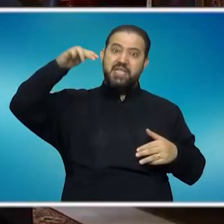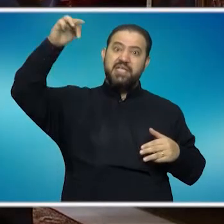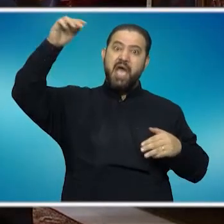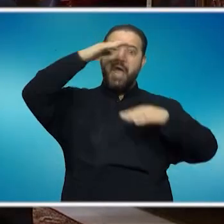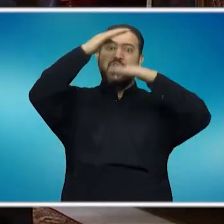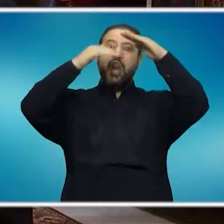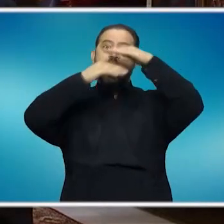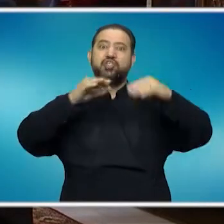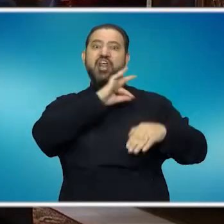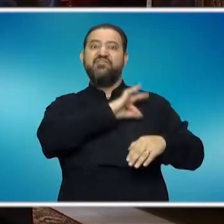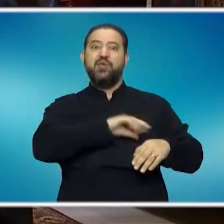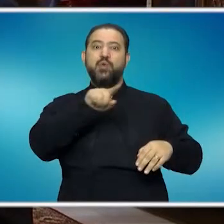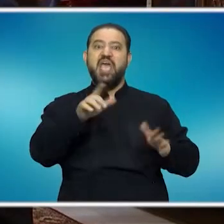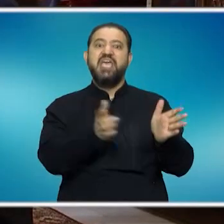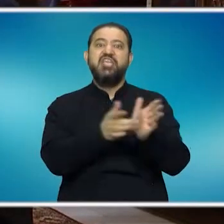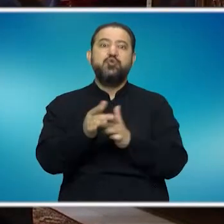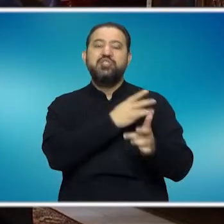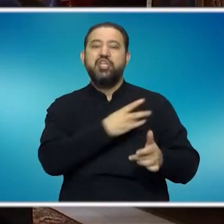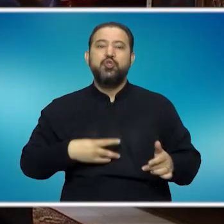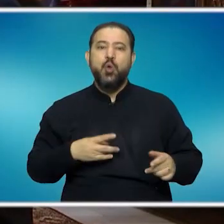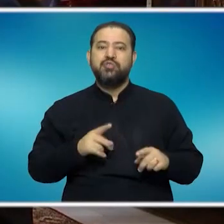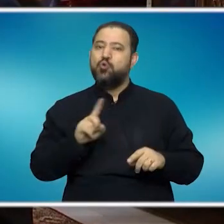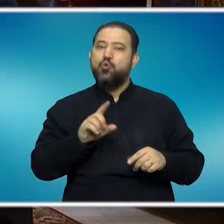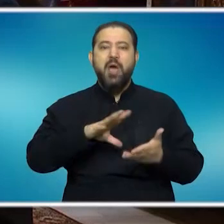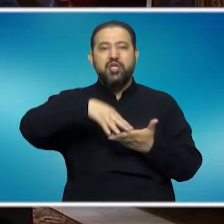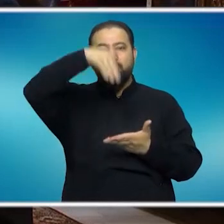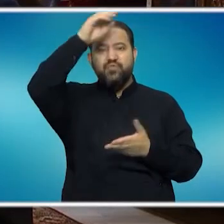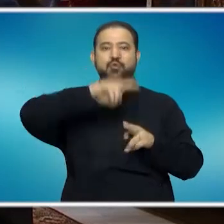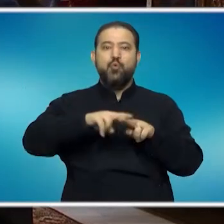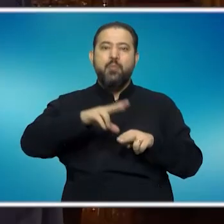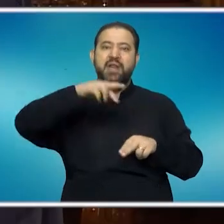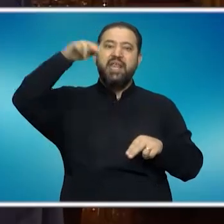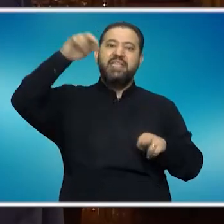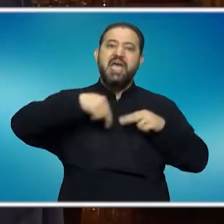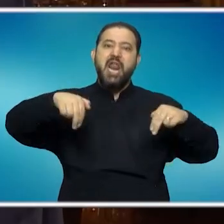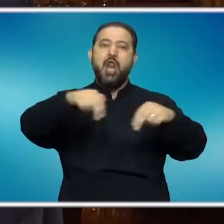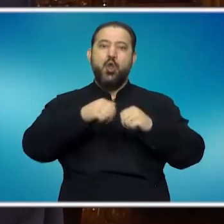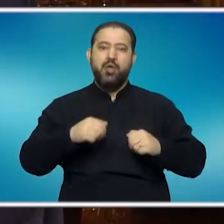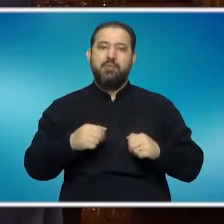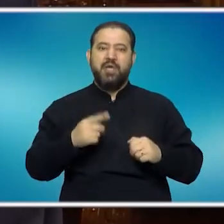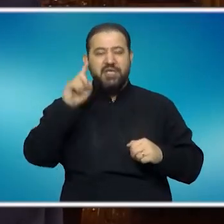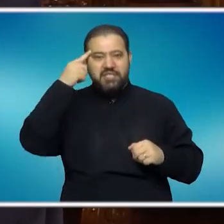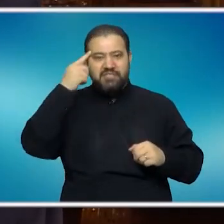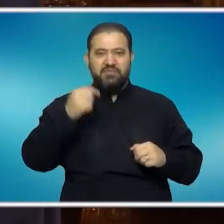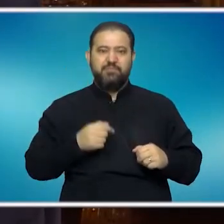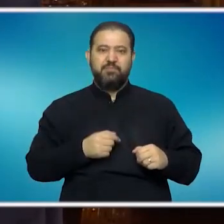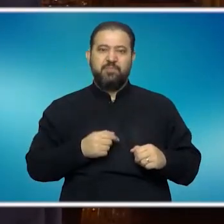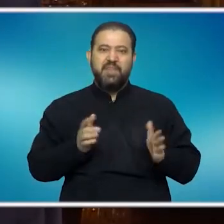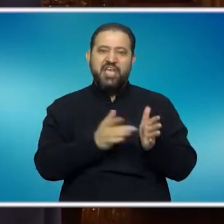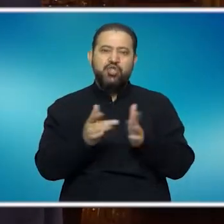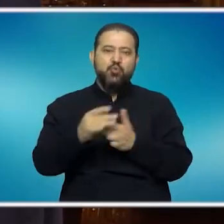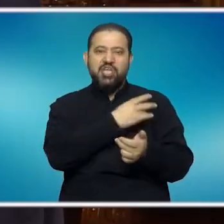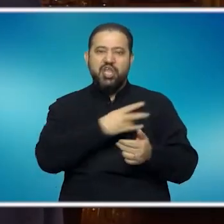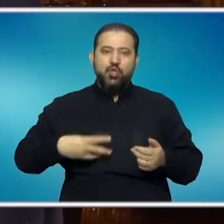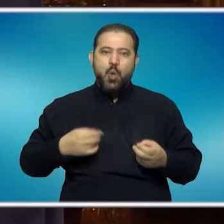i s-a ridicat la cer. El a ridicat fiul ei, nu numai sufletul, cum merg sufletele noastre. Să-i ridice fiul, cum e în icoana adormirii, acolo